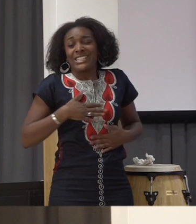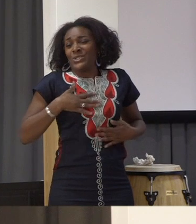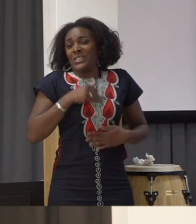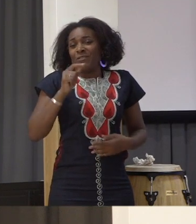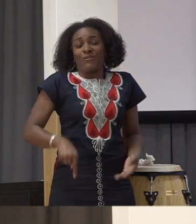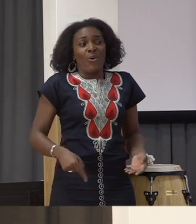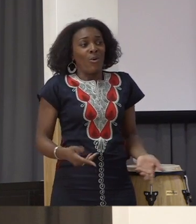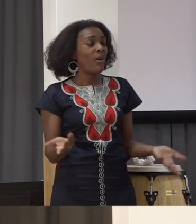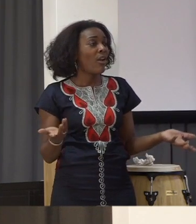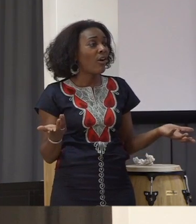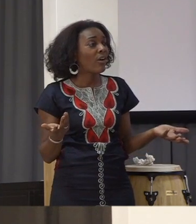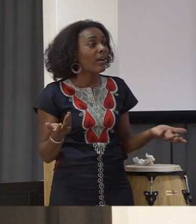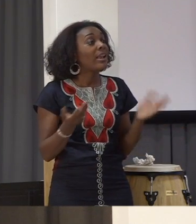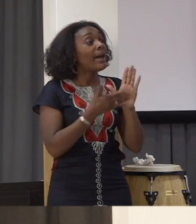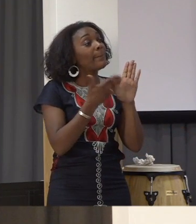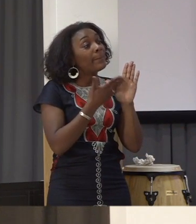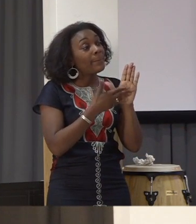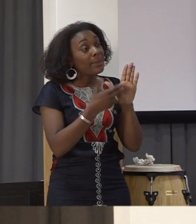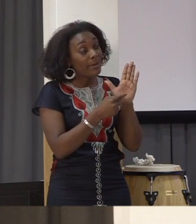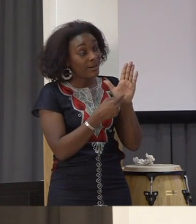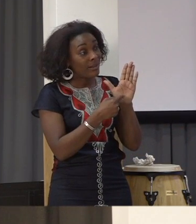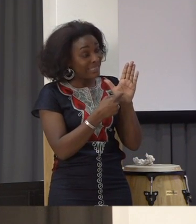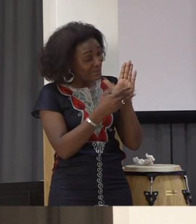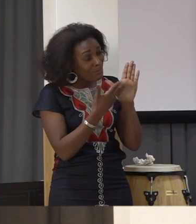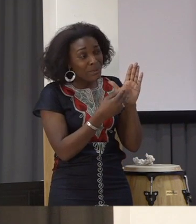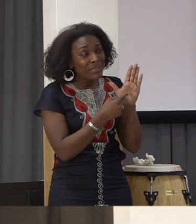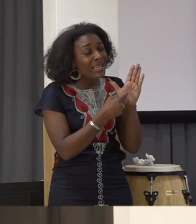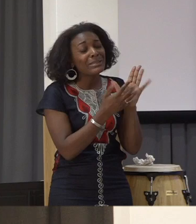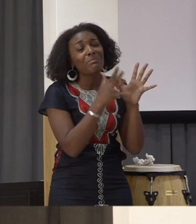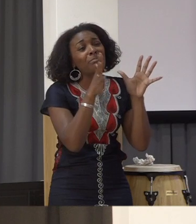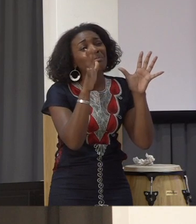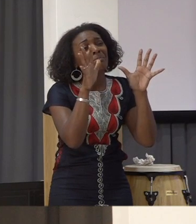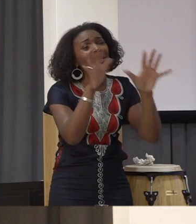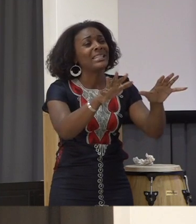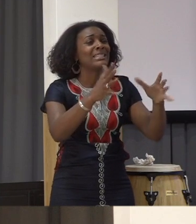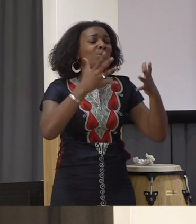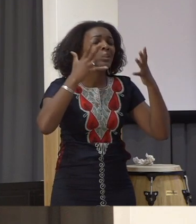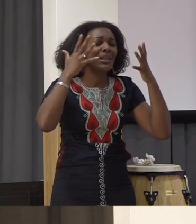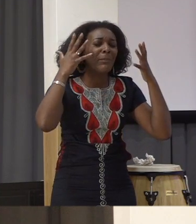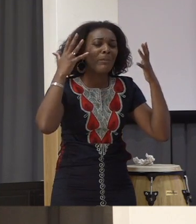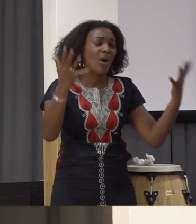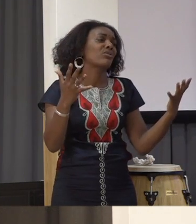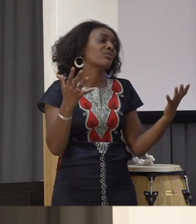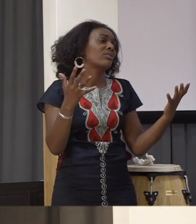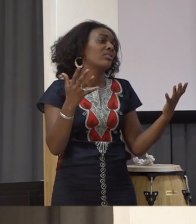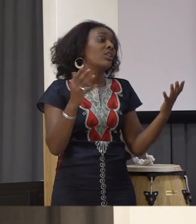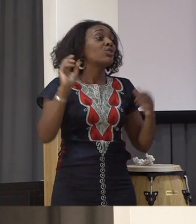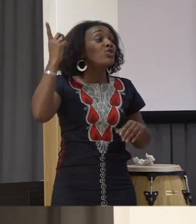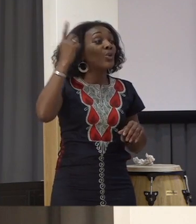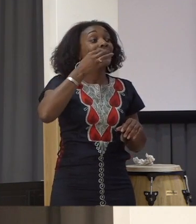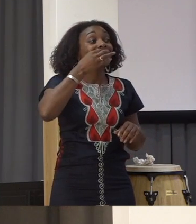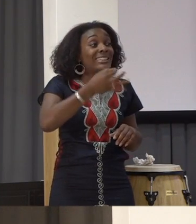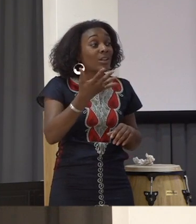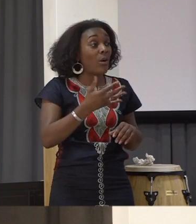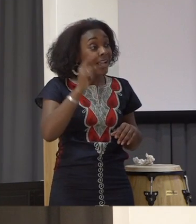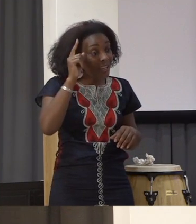Réjouis-toi. La parole de Dieu, c'est une bénédiction immense. Et ce que Dieu nous dit ici, c'est que nous devons